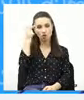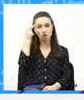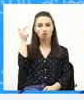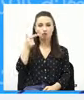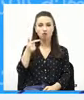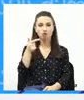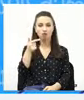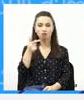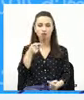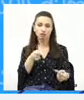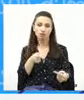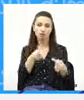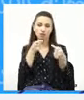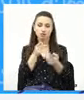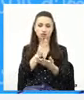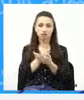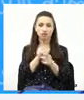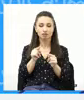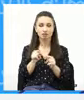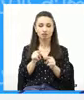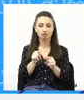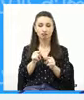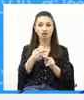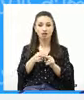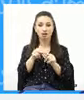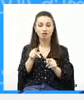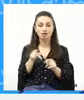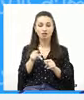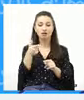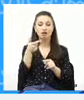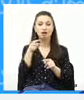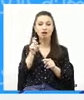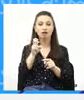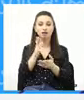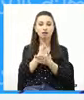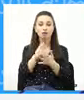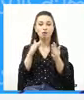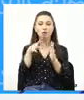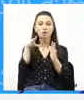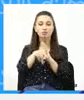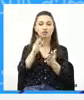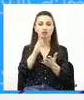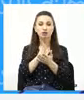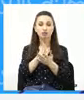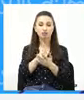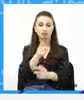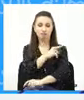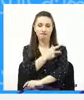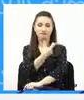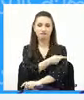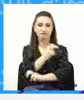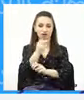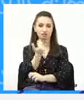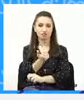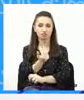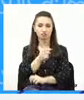gonierebit, taupirispirdeba. Es iaragi, amomși aris, vaccina.